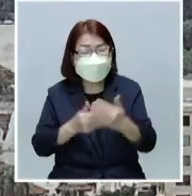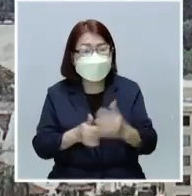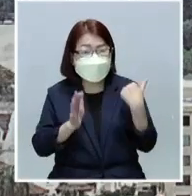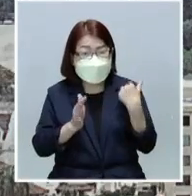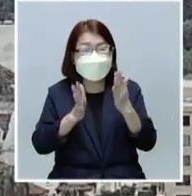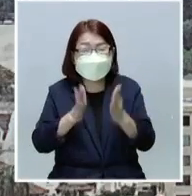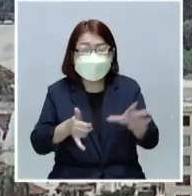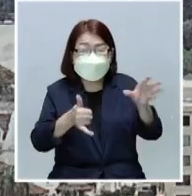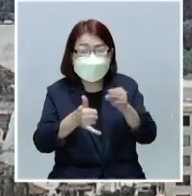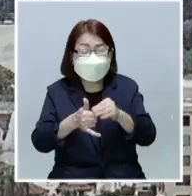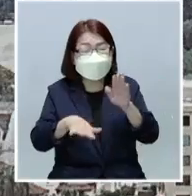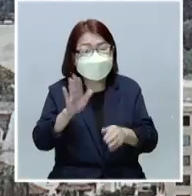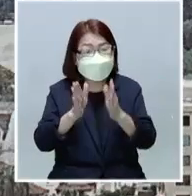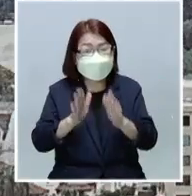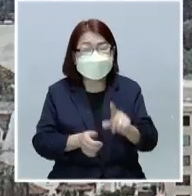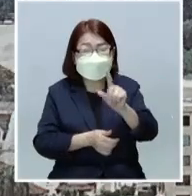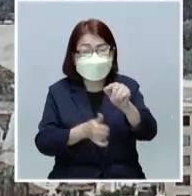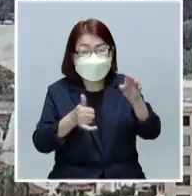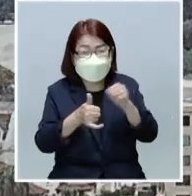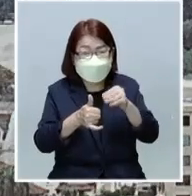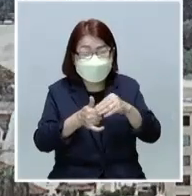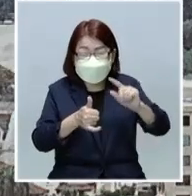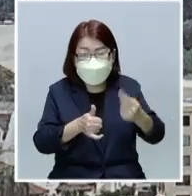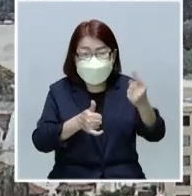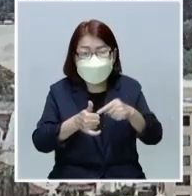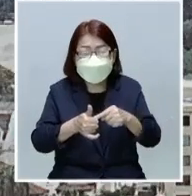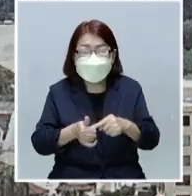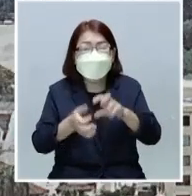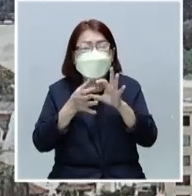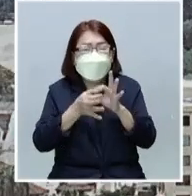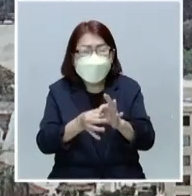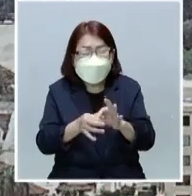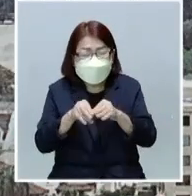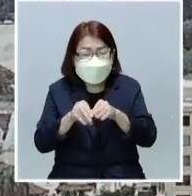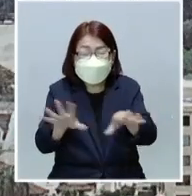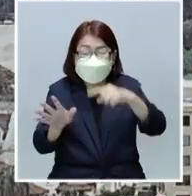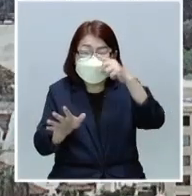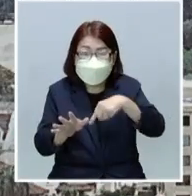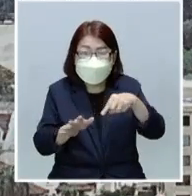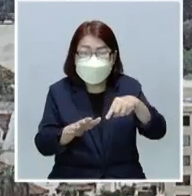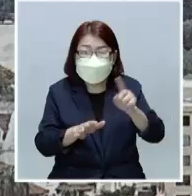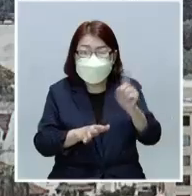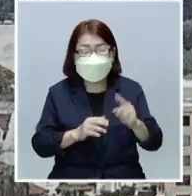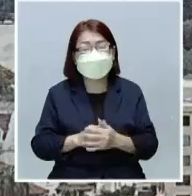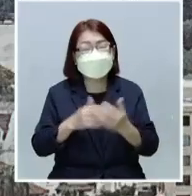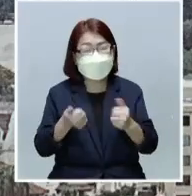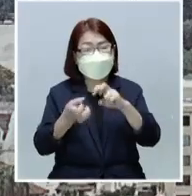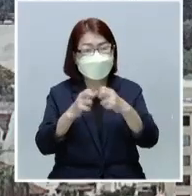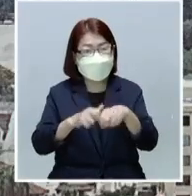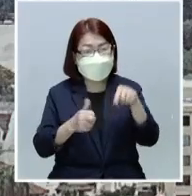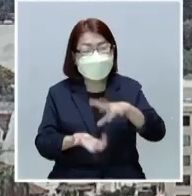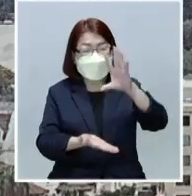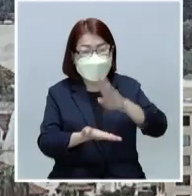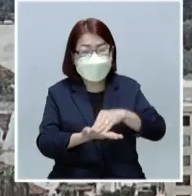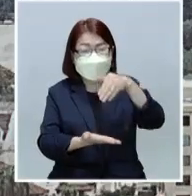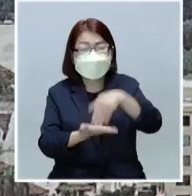ผู้ติดเชื้อมากกว่า20รายหลายคนก็กังวลใจว่าจะส่งผลกระทบกับบ้านเราหรือไม่นะคะล่าสุดสำหรับประเด็นนี้ค่ะมีข้อมูลจาก